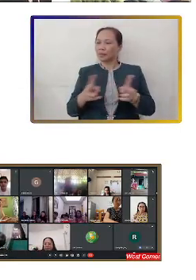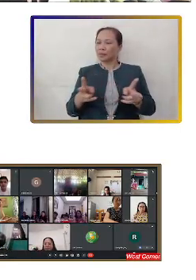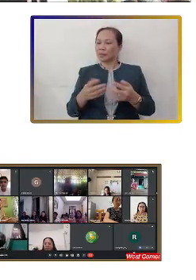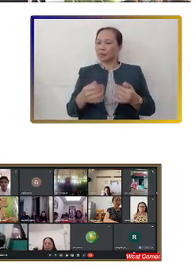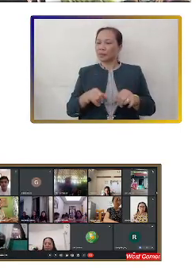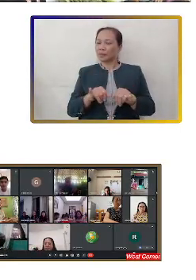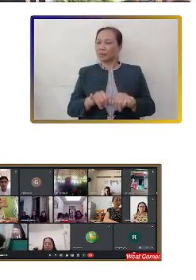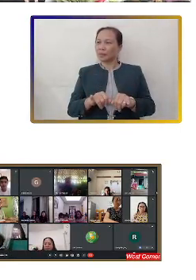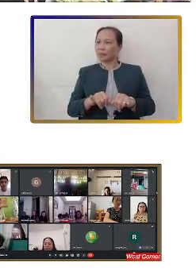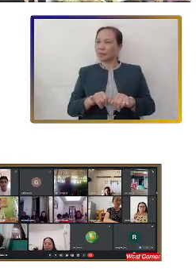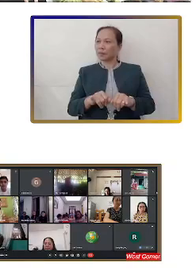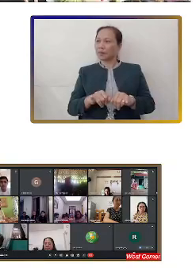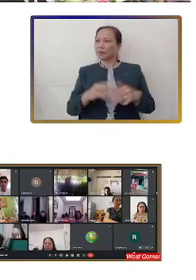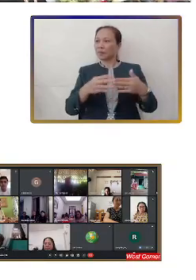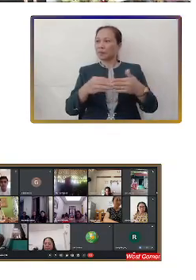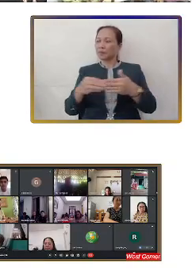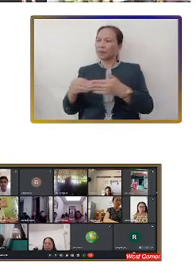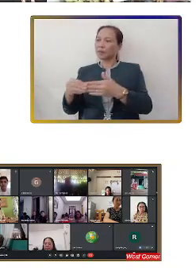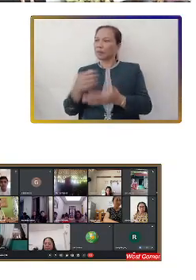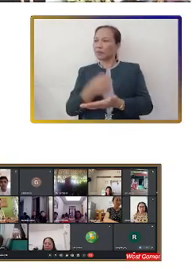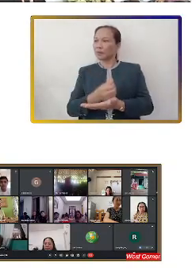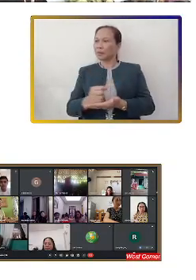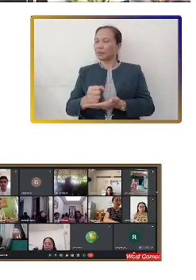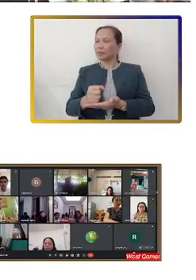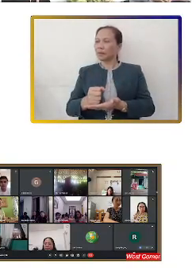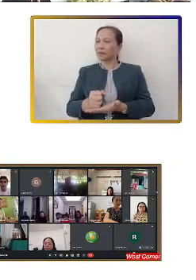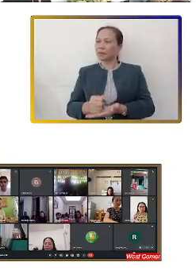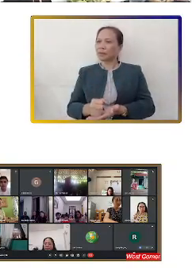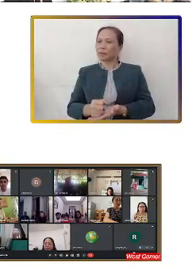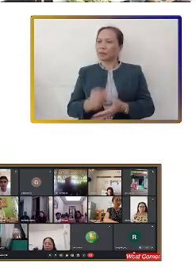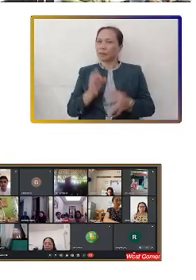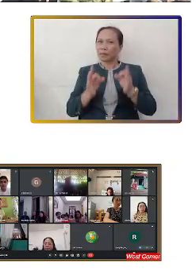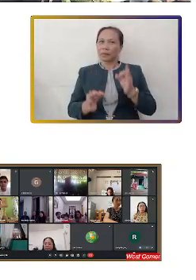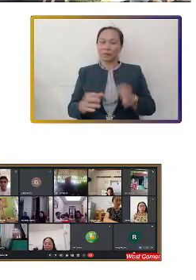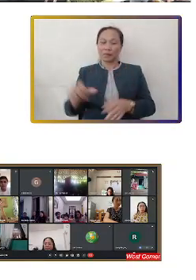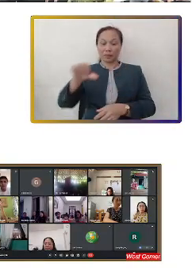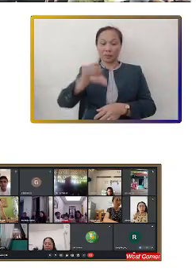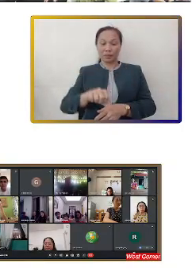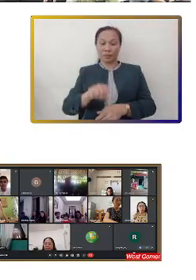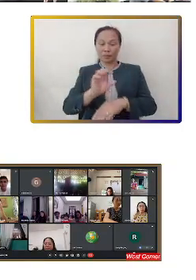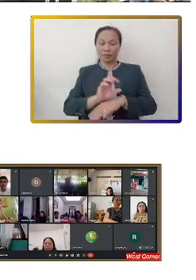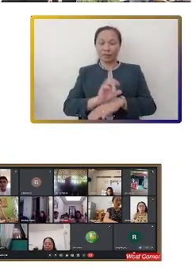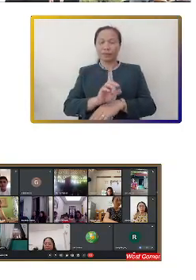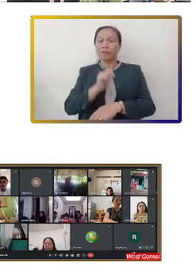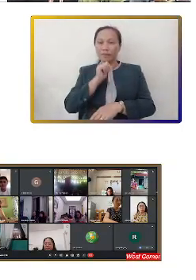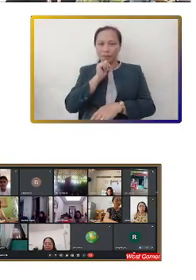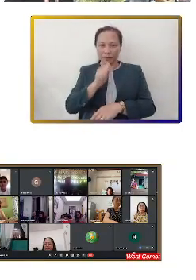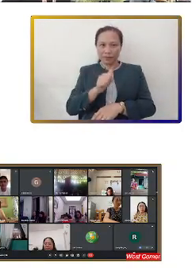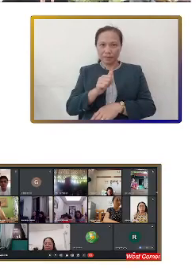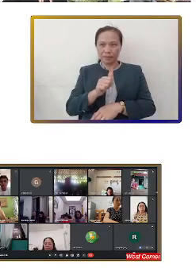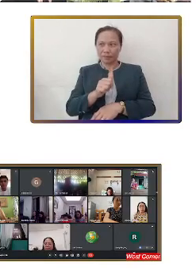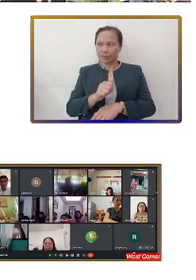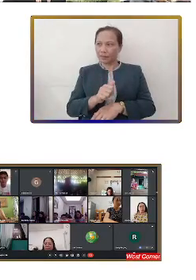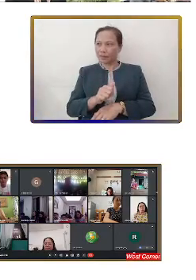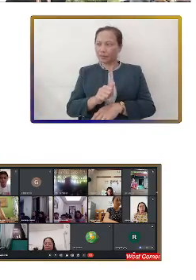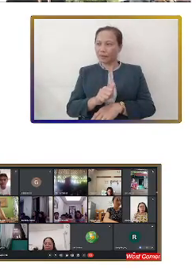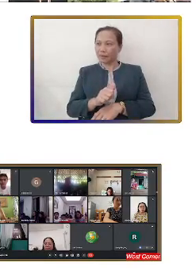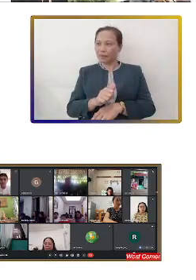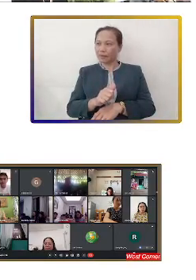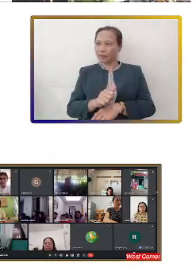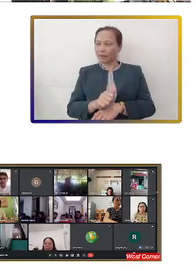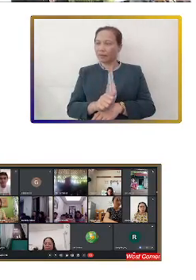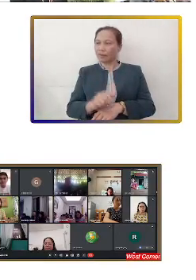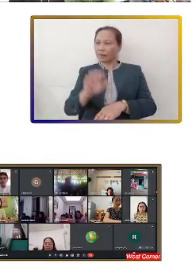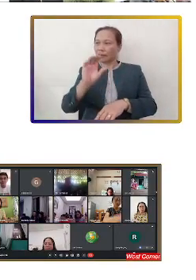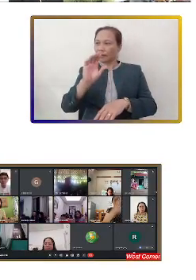tinatawag nating leadership. Kasi tandaan niyo po, ang pag-fall ng church is not just yung church ay nawala o nag-fall yung